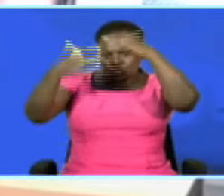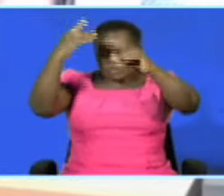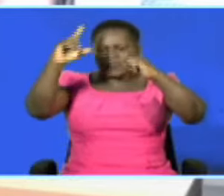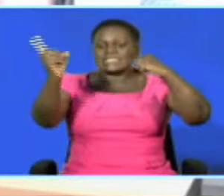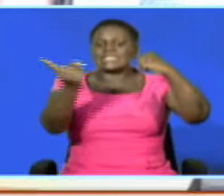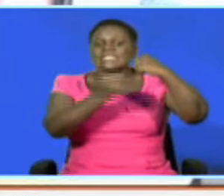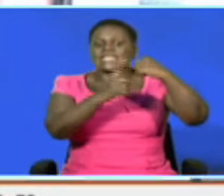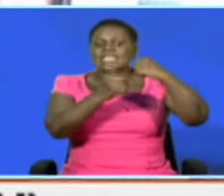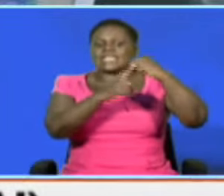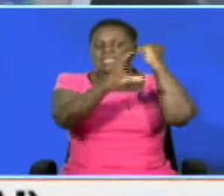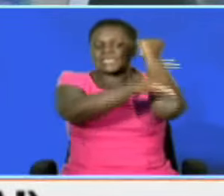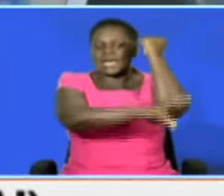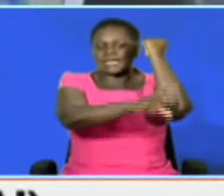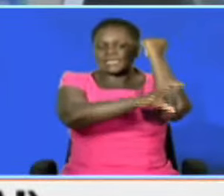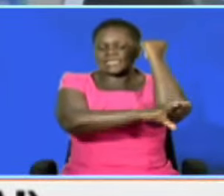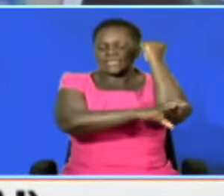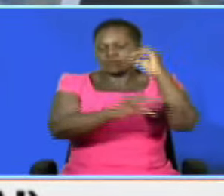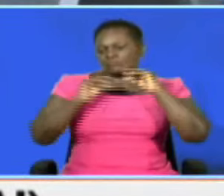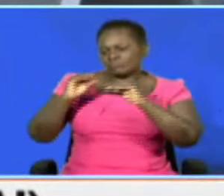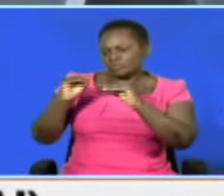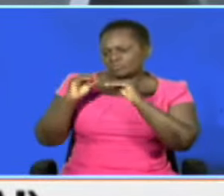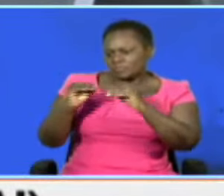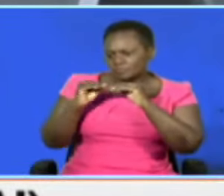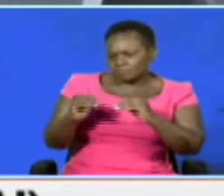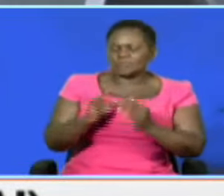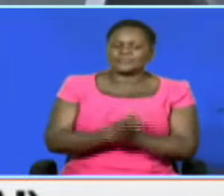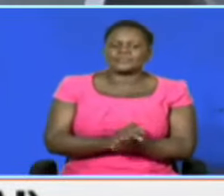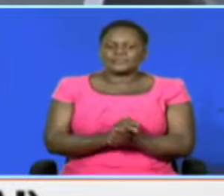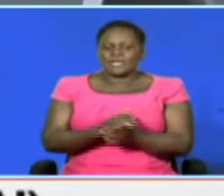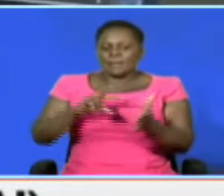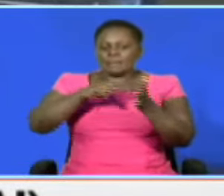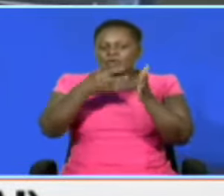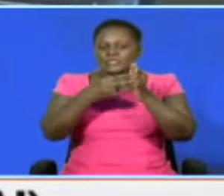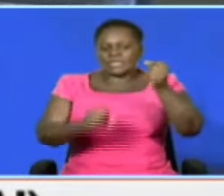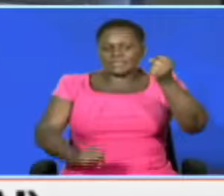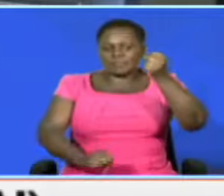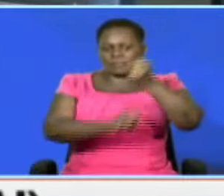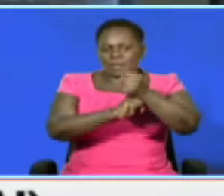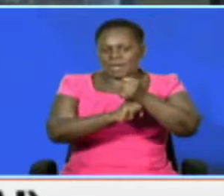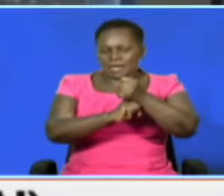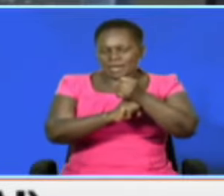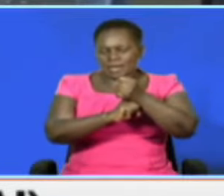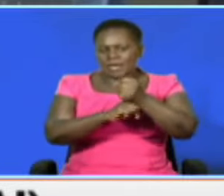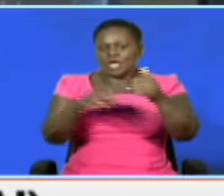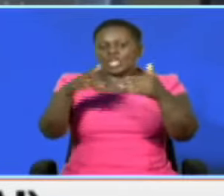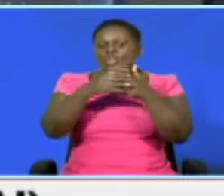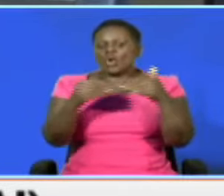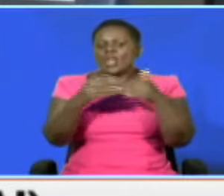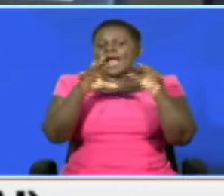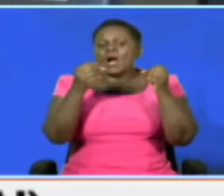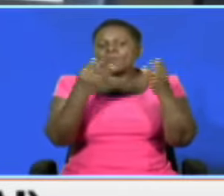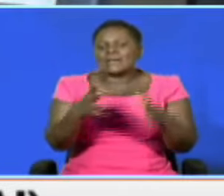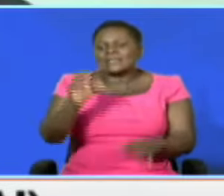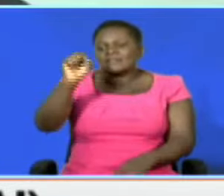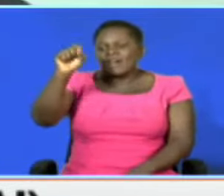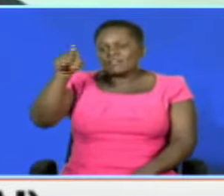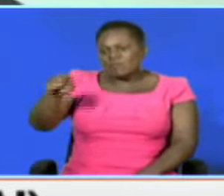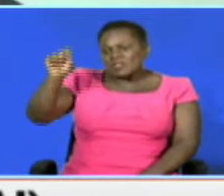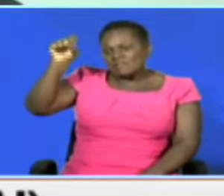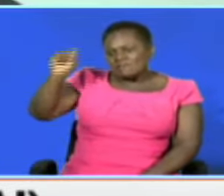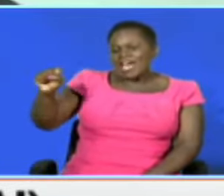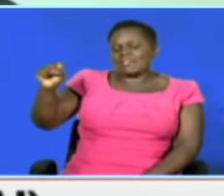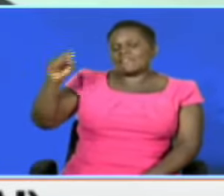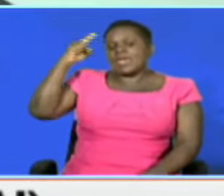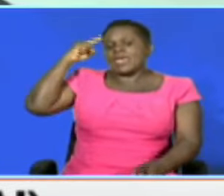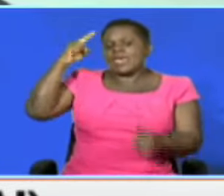hapa nchini ili kuweza kutoa mafunzo hayo. Mradi huo ulifadhiliwa na kwa kiasi cha dola za Marekani milioni 5.5